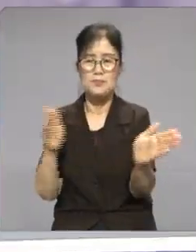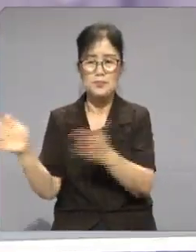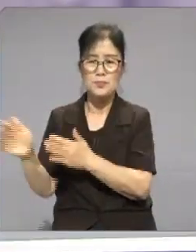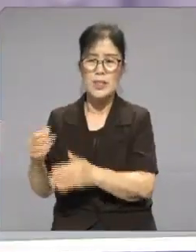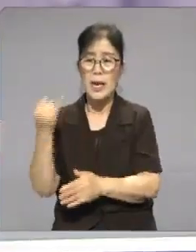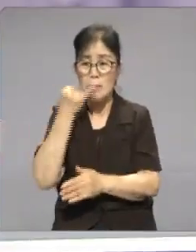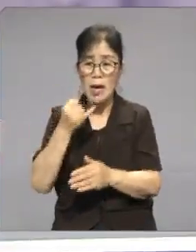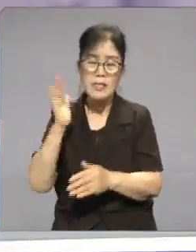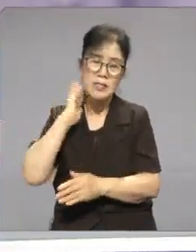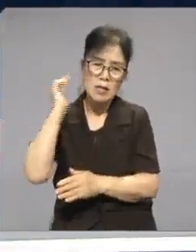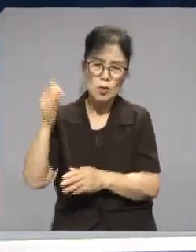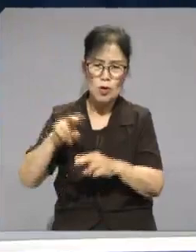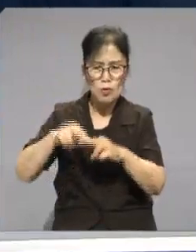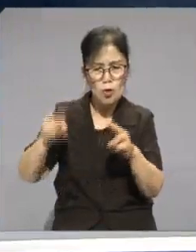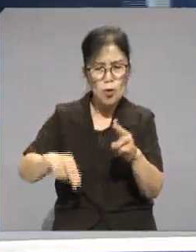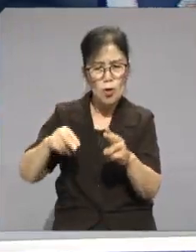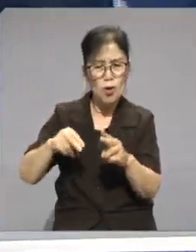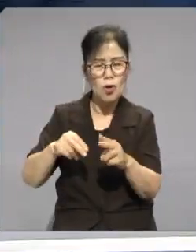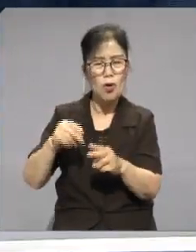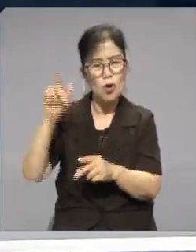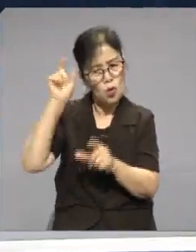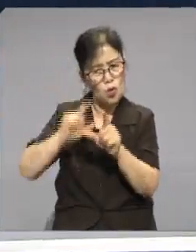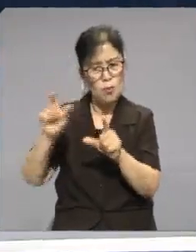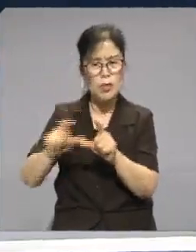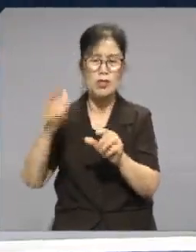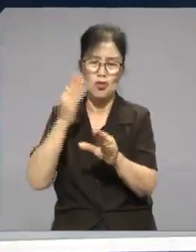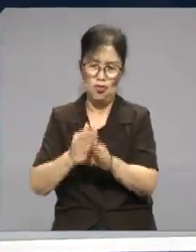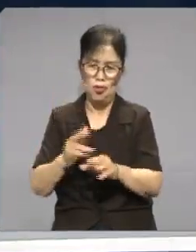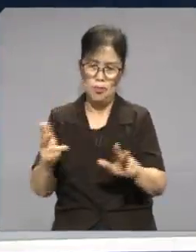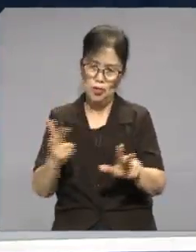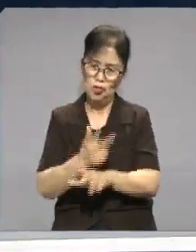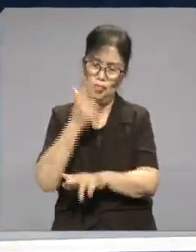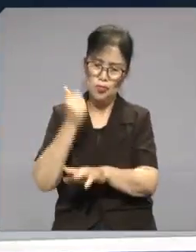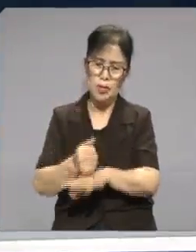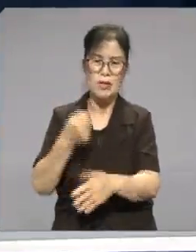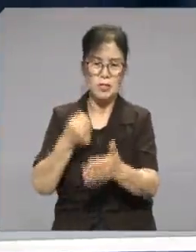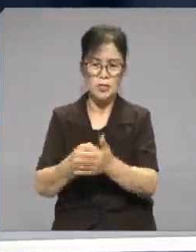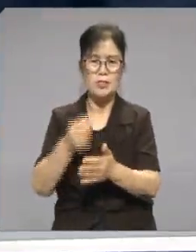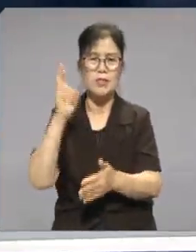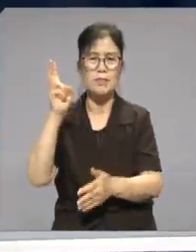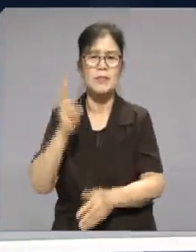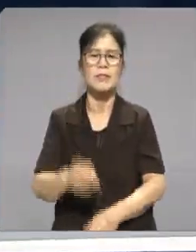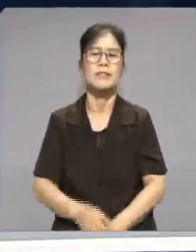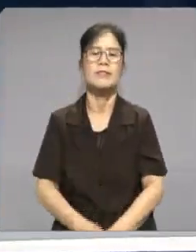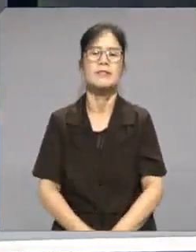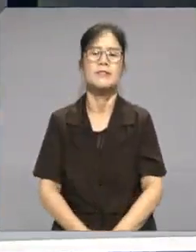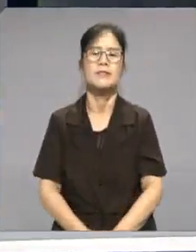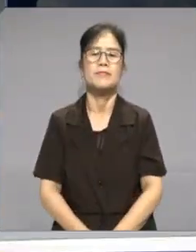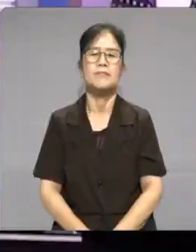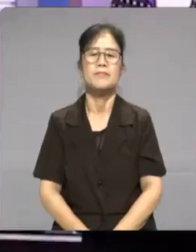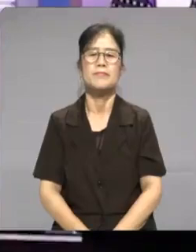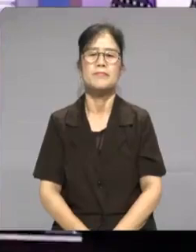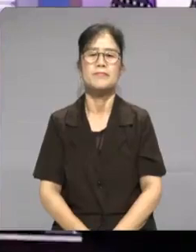바이든 대통령은 이르면 이번 주말 결정을 내릴 거란 전망이 나오고 있습니다. 이윤택 기자입니다.